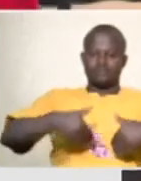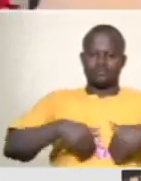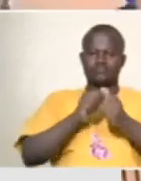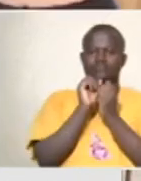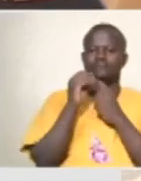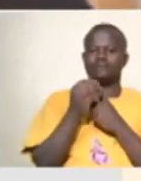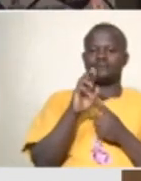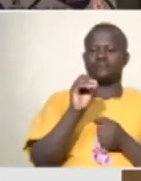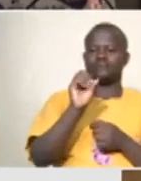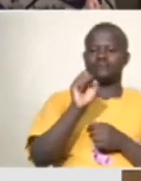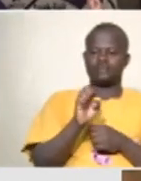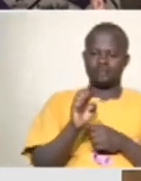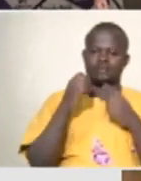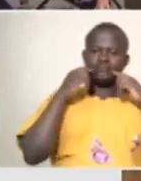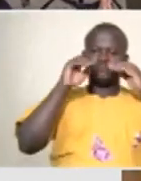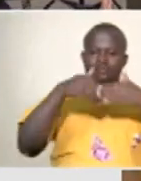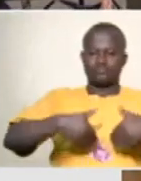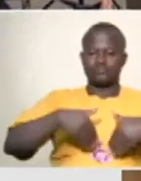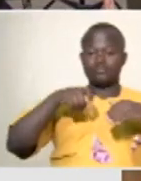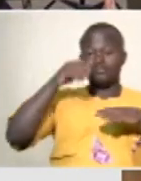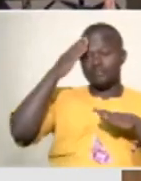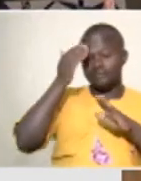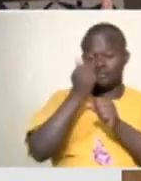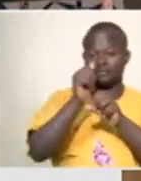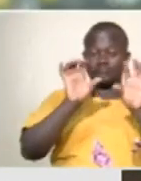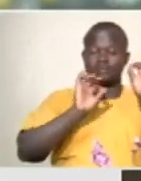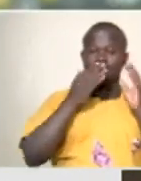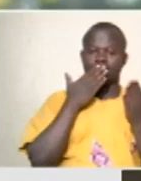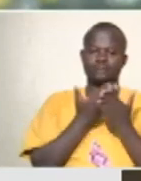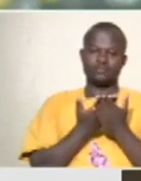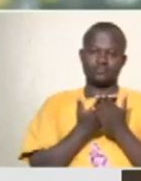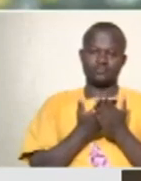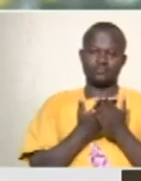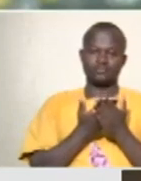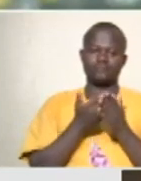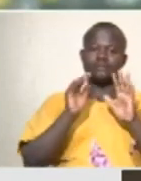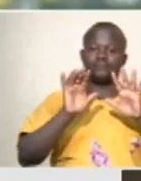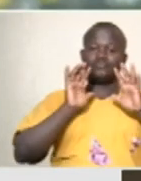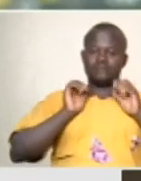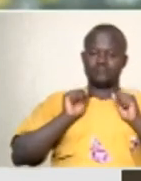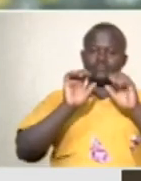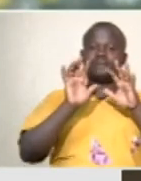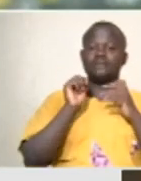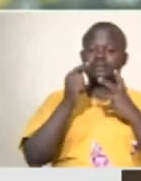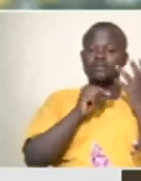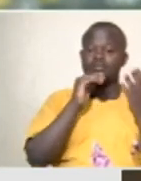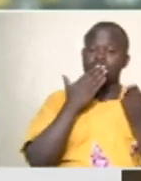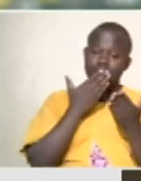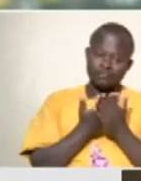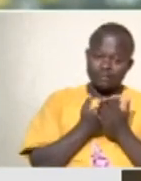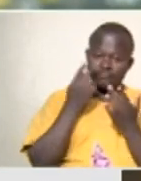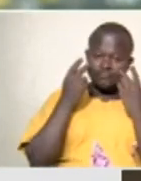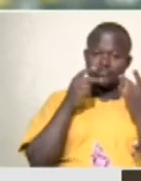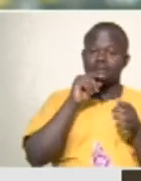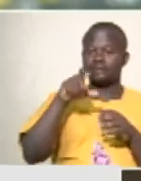w'urubyiruko n'umuco Rose Mary Mbabazi avuga ko urubyiruko rukwiye kumenya gukora amahitamo meza. twirinde twirinde ibyo tari byiza tari